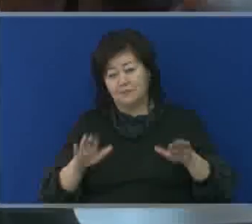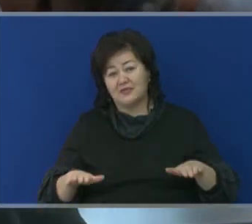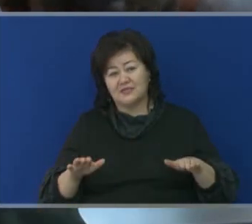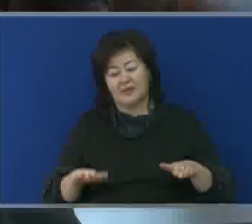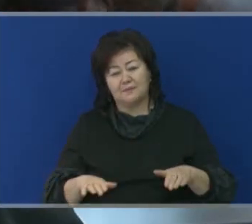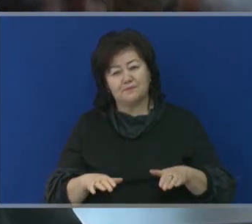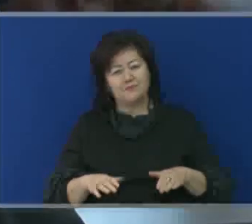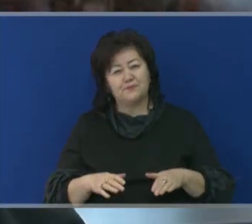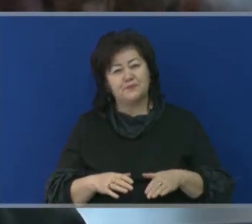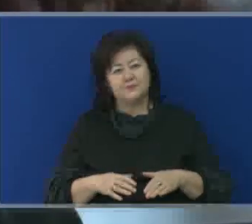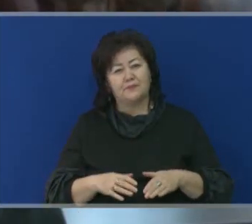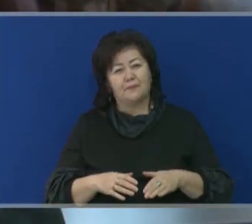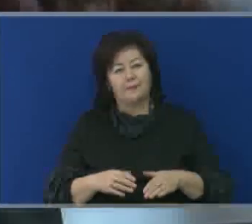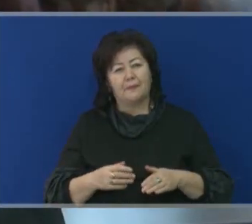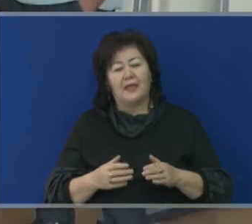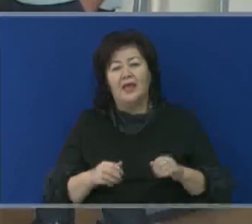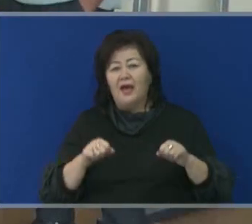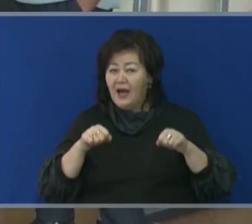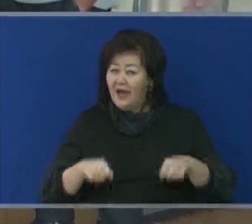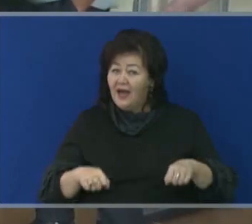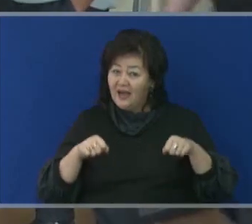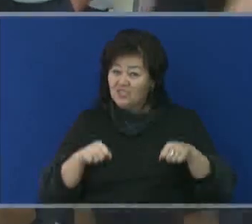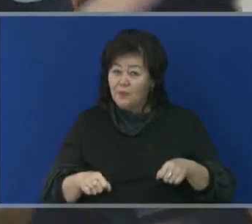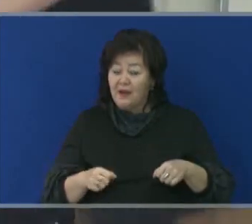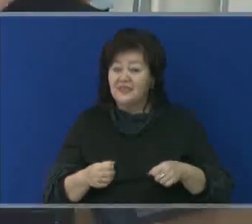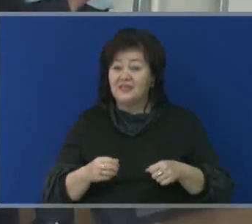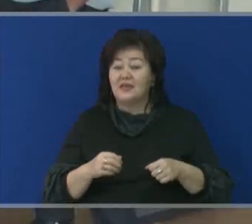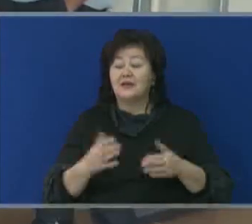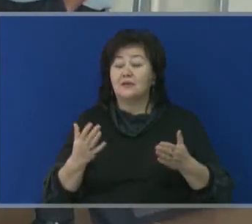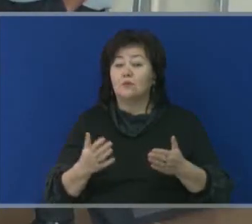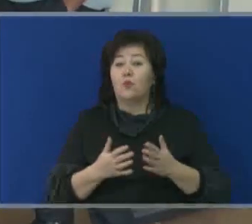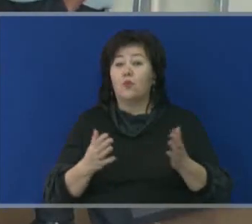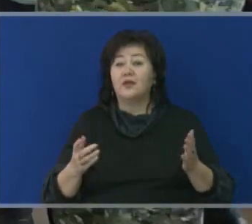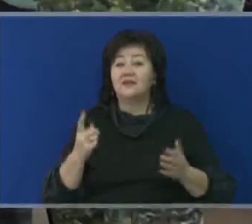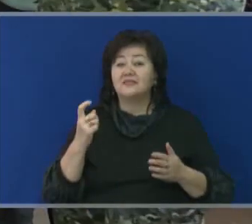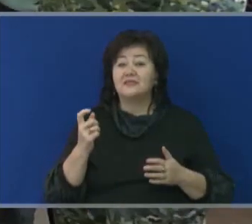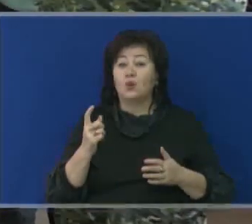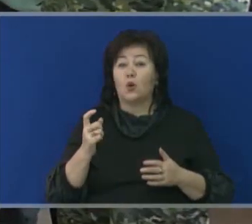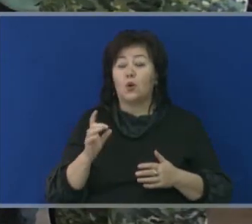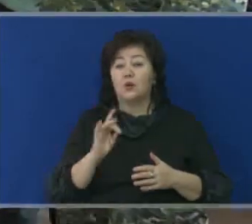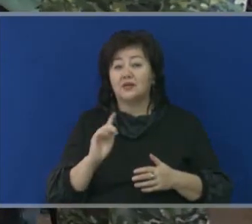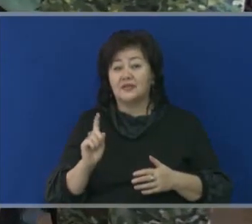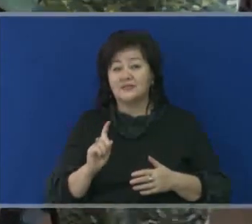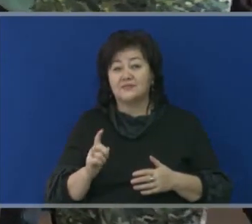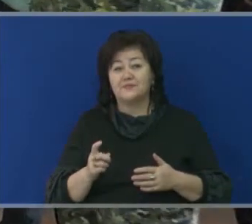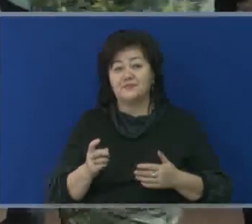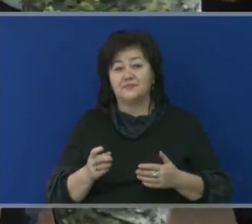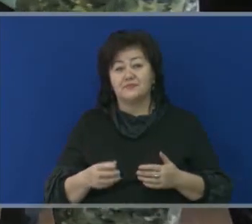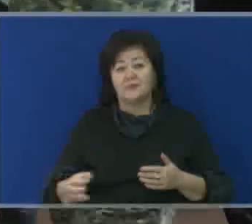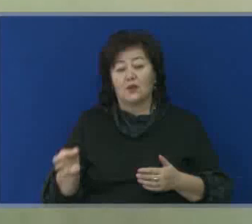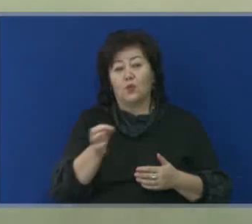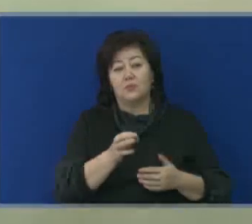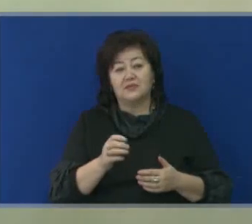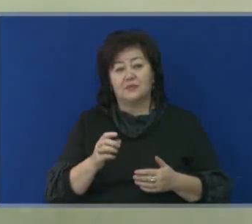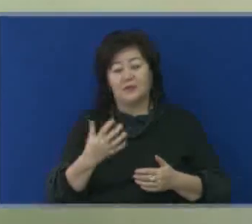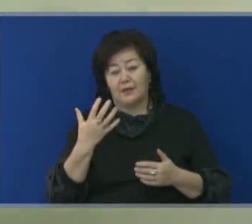отжимания там уходят уже даже свыше 100 раз. Всего в соревновании приняло участие 19 команд из области Абай, в каждой команде